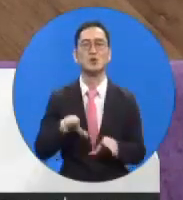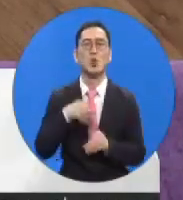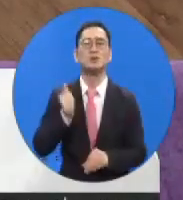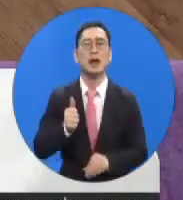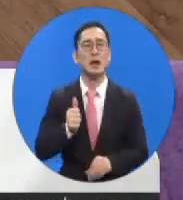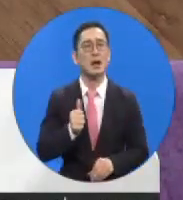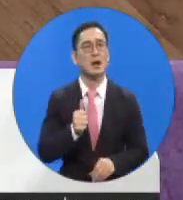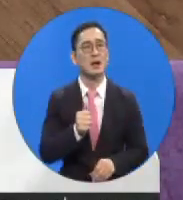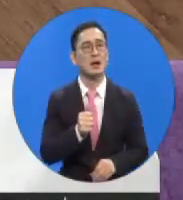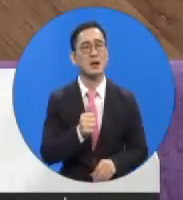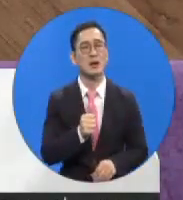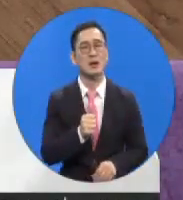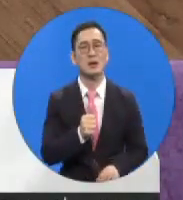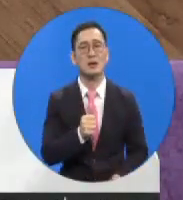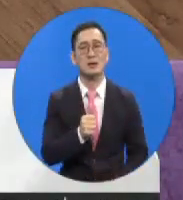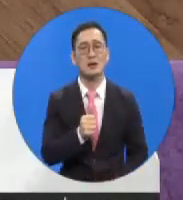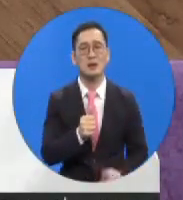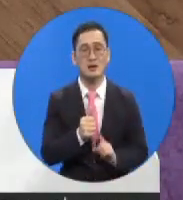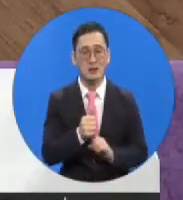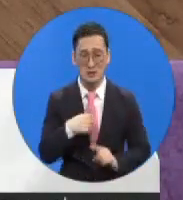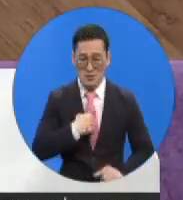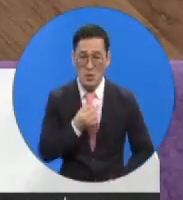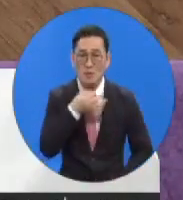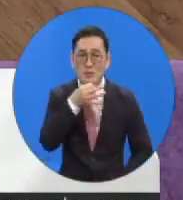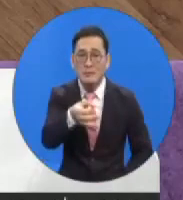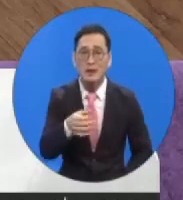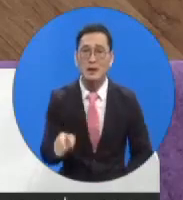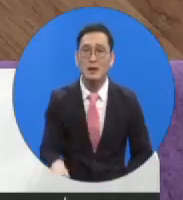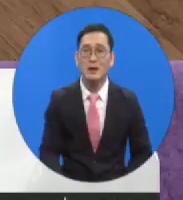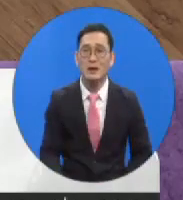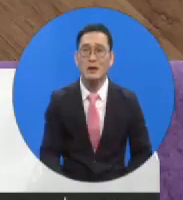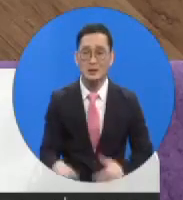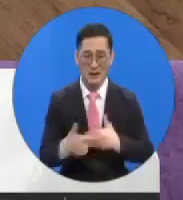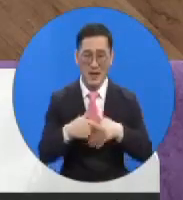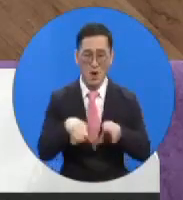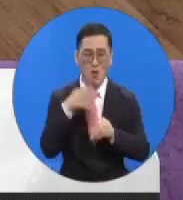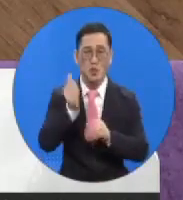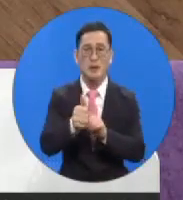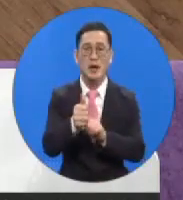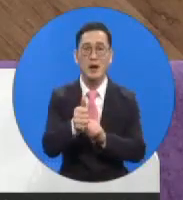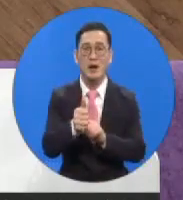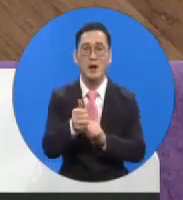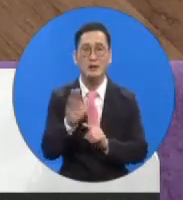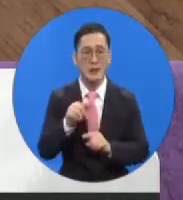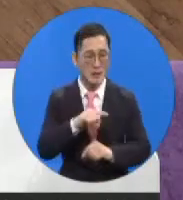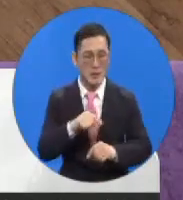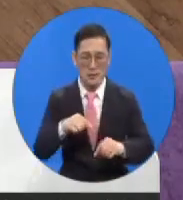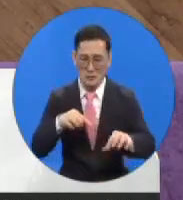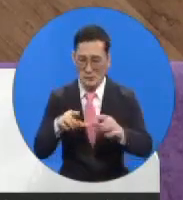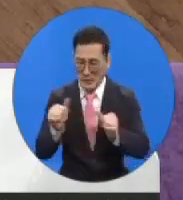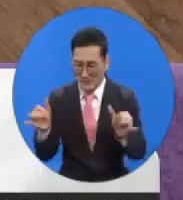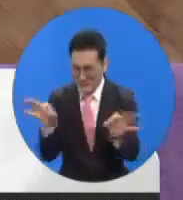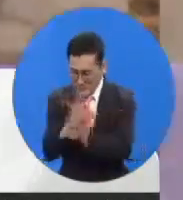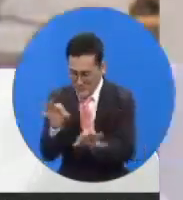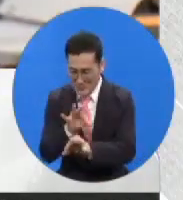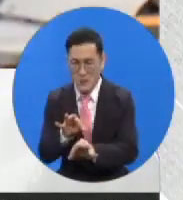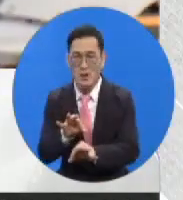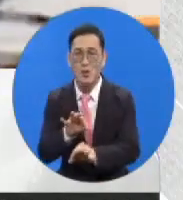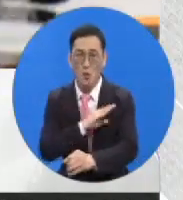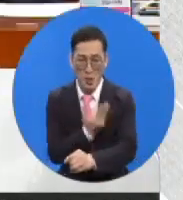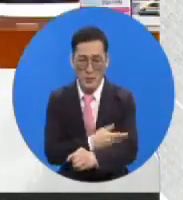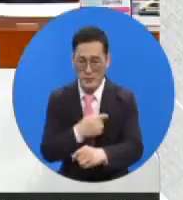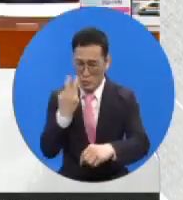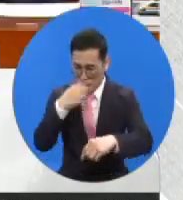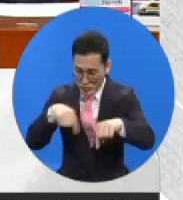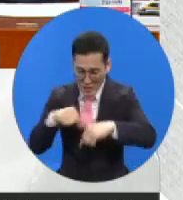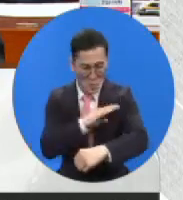예. 있고 굉장히 스스로에게 모멸감을 느낄 수 있어요. 난 겉으로는 총장인데 아무런 인사권도 없고 수사 지휘권도 없는